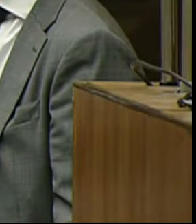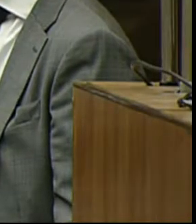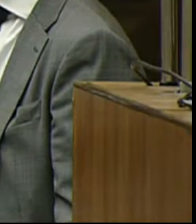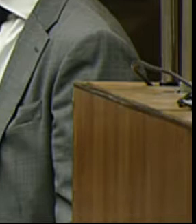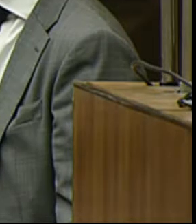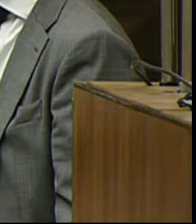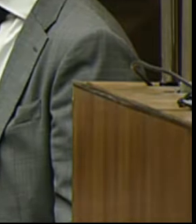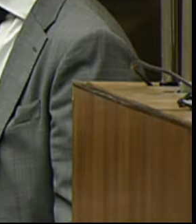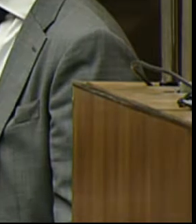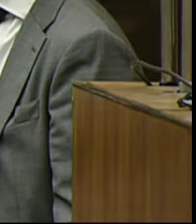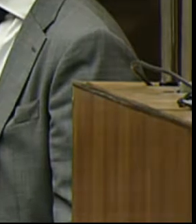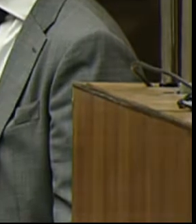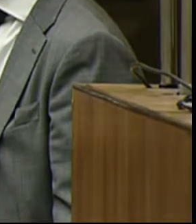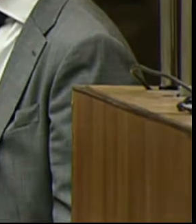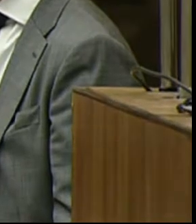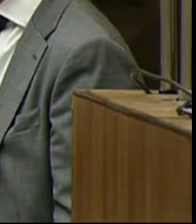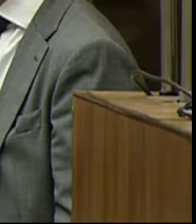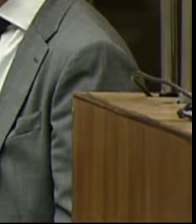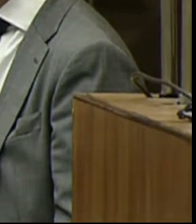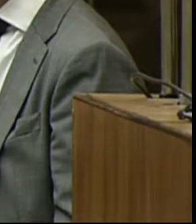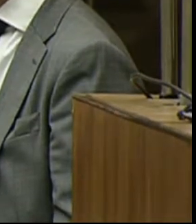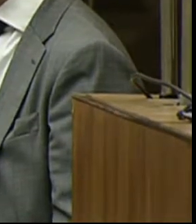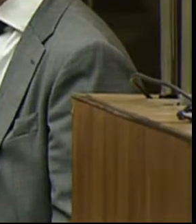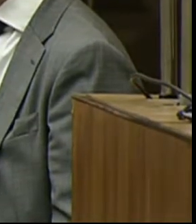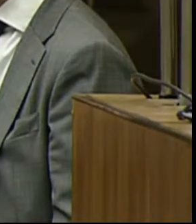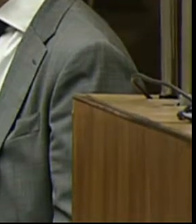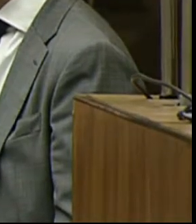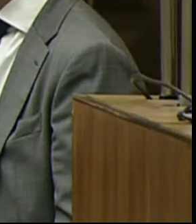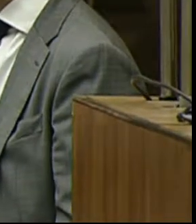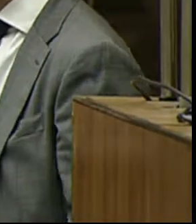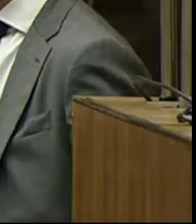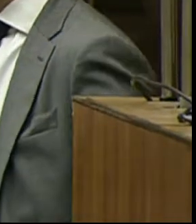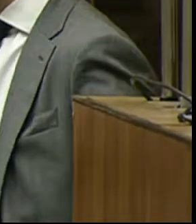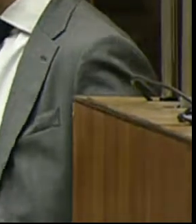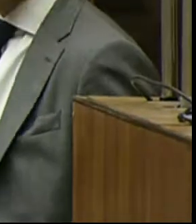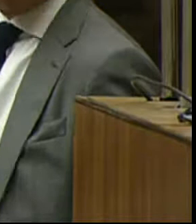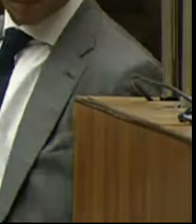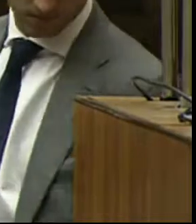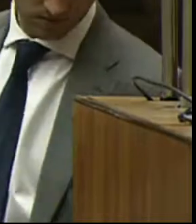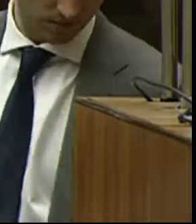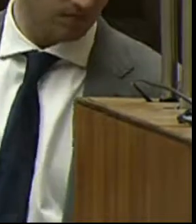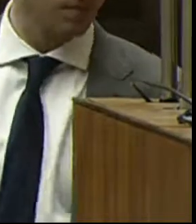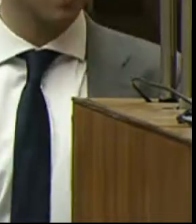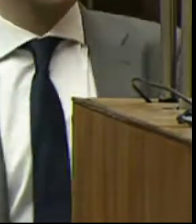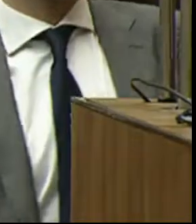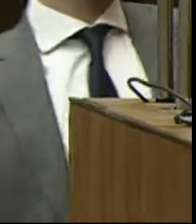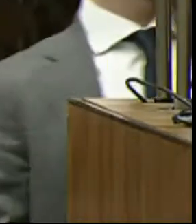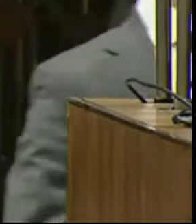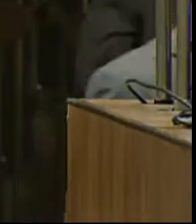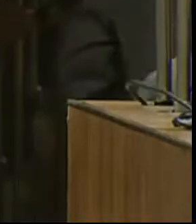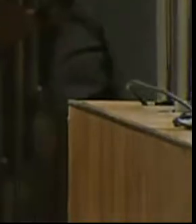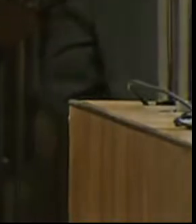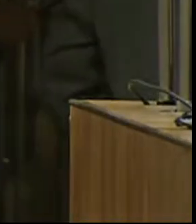auch im parlamentarischen Protokoll nachzulesen, eben mit dem